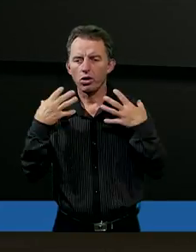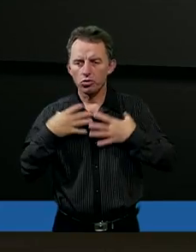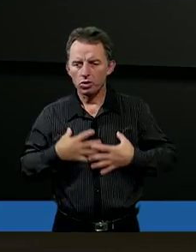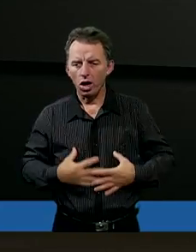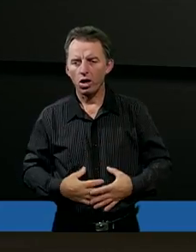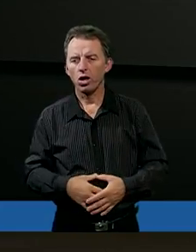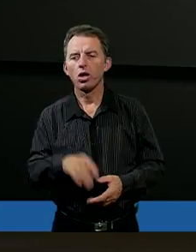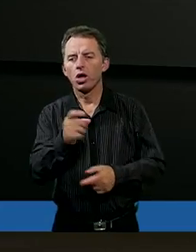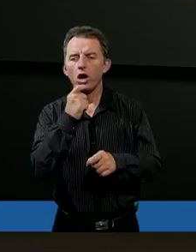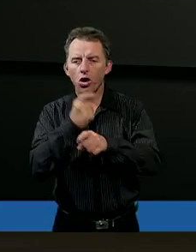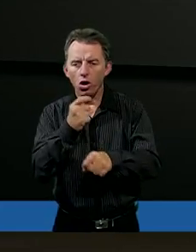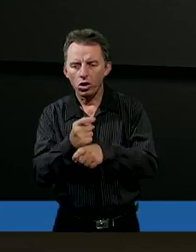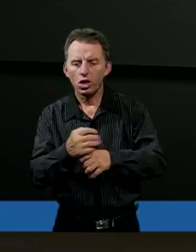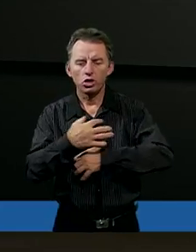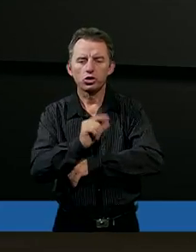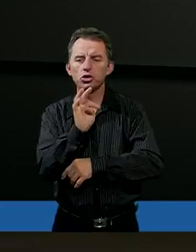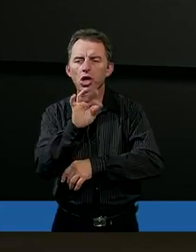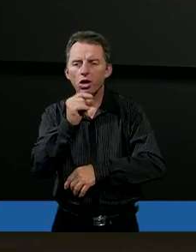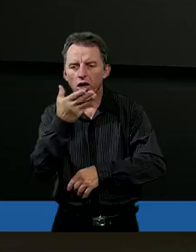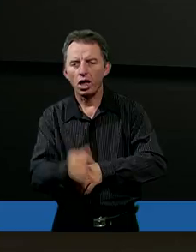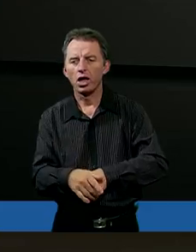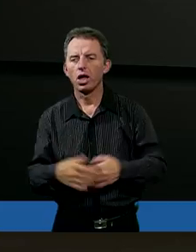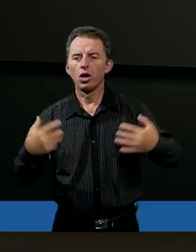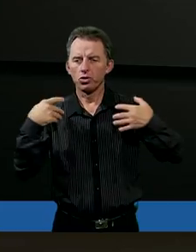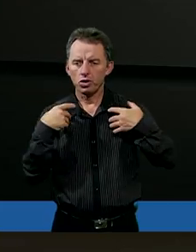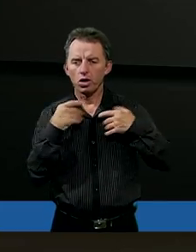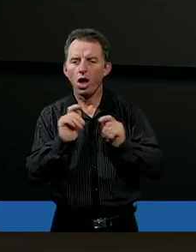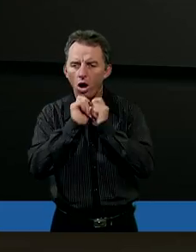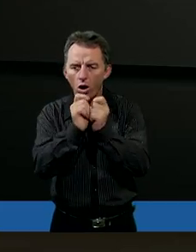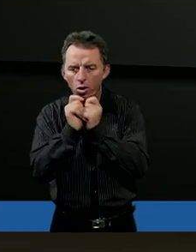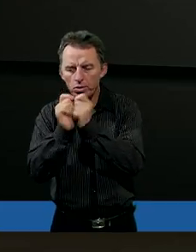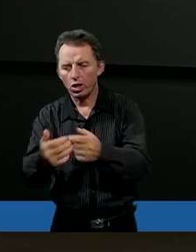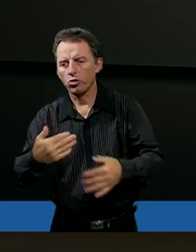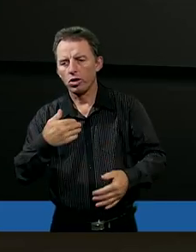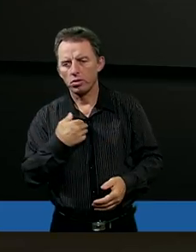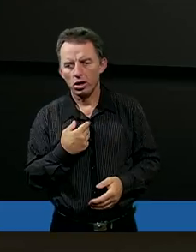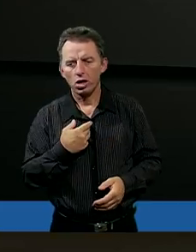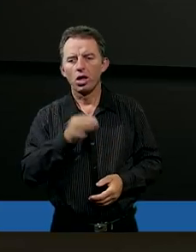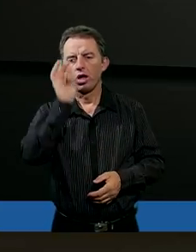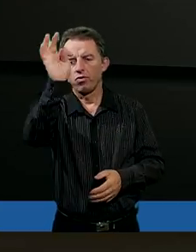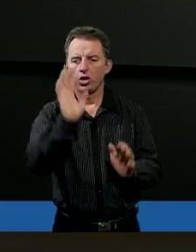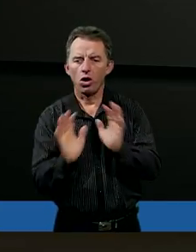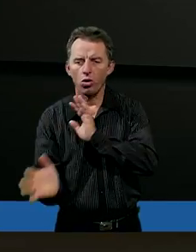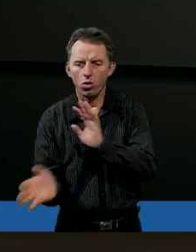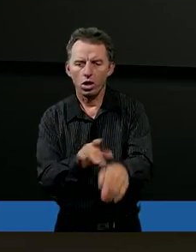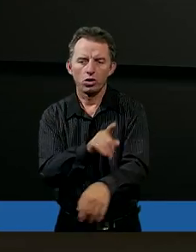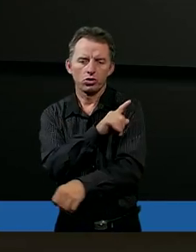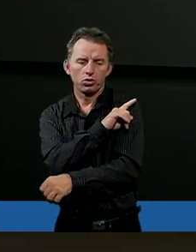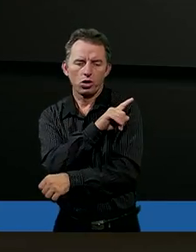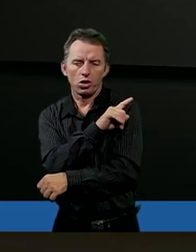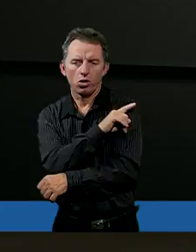i pospinałeś mnie kośćmi i ścięgnami, życiem i łaską obdarzyłeś mnie, a twoja opieka